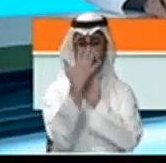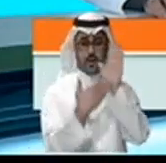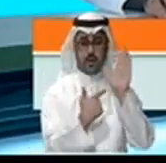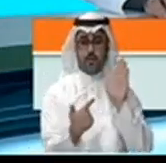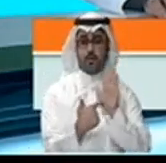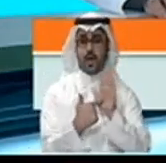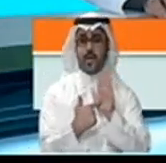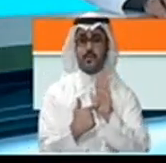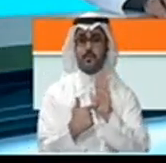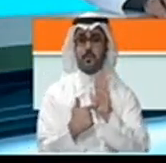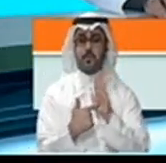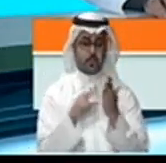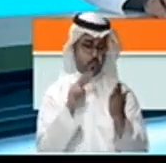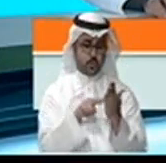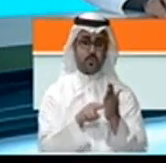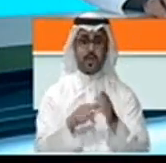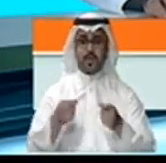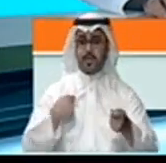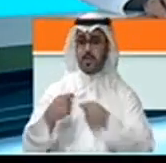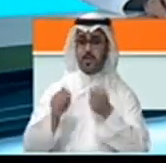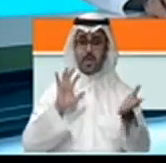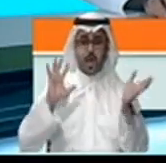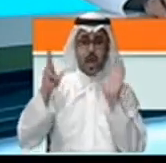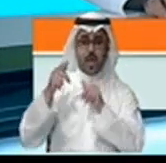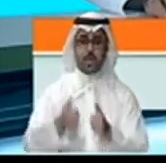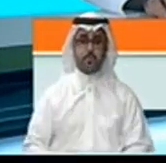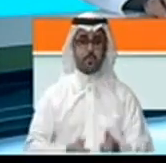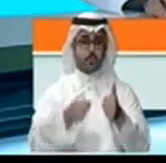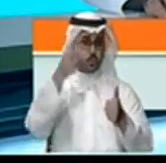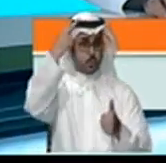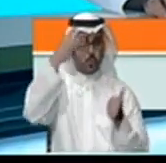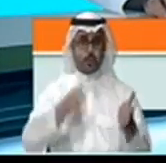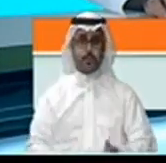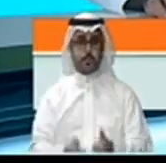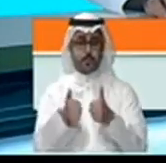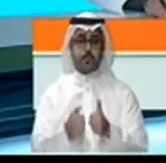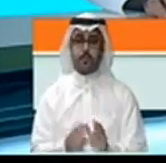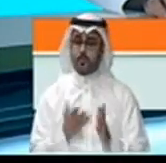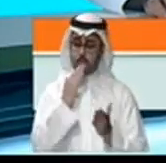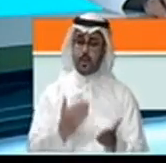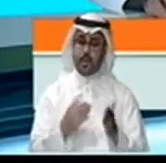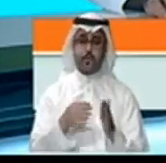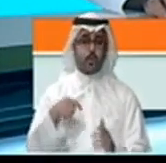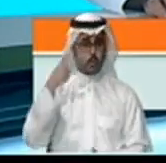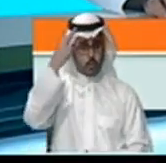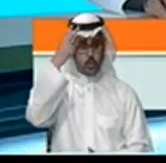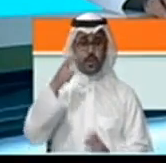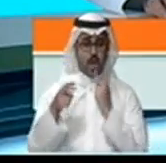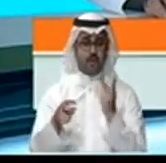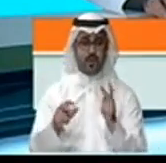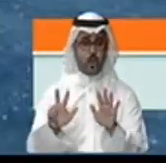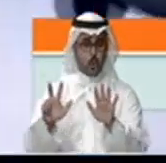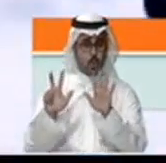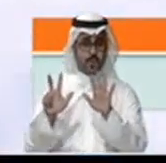الإحصائي السنوي لمنظمة التجارة العالمية. ونمت القيمة المالية لصادرات المملكة في